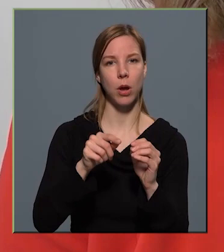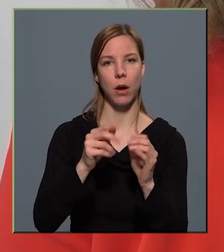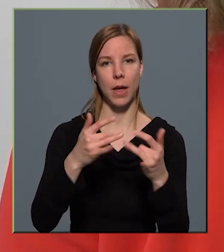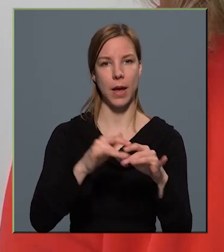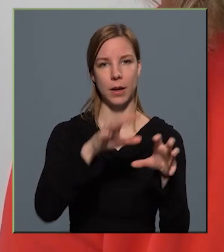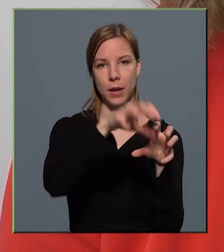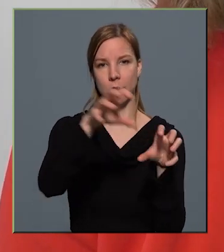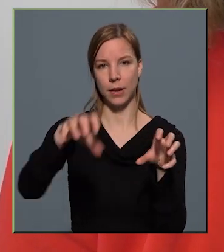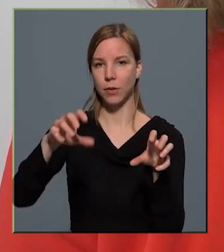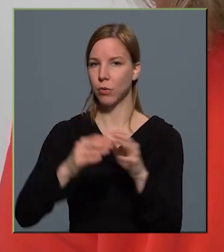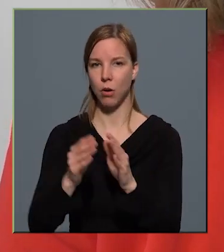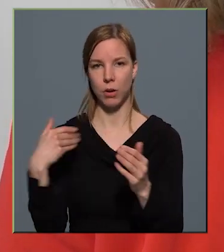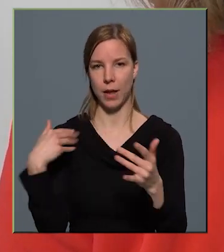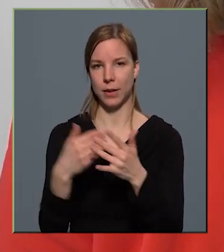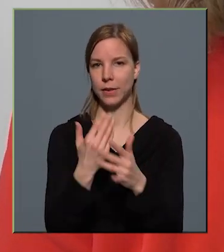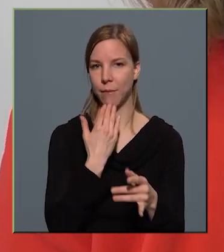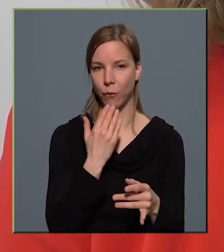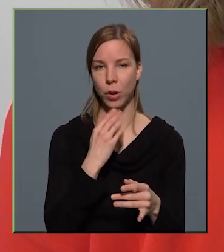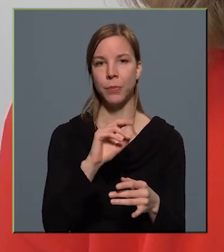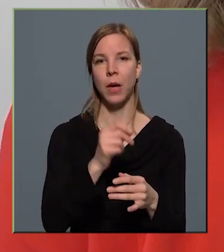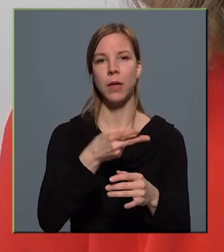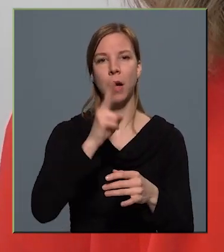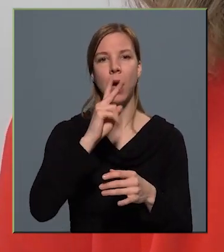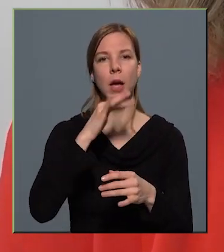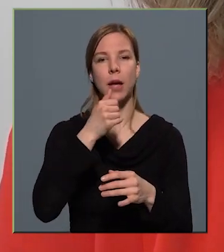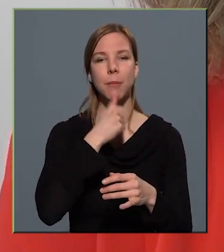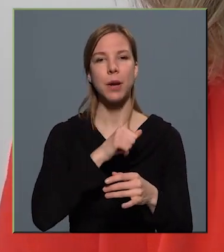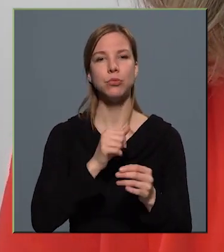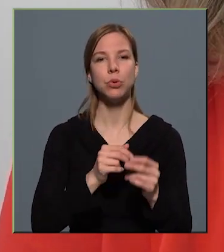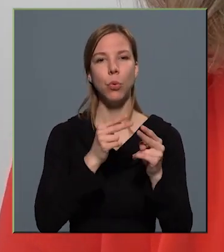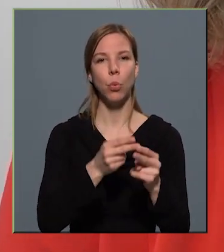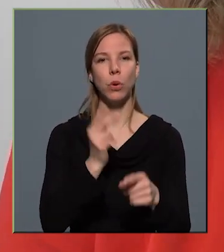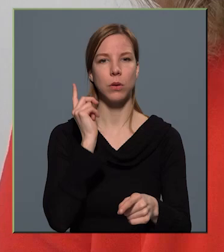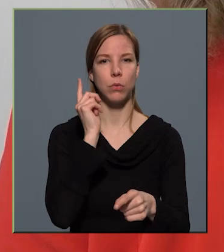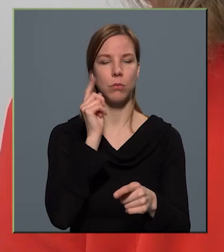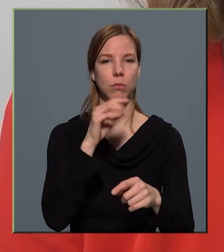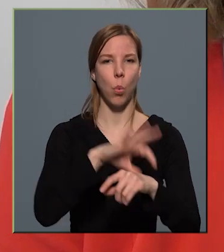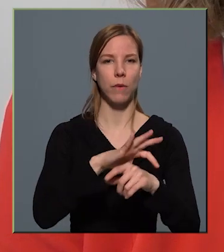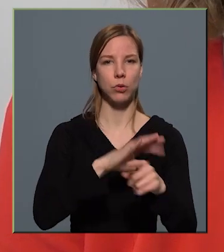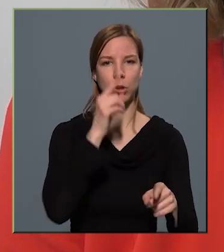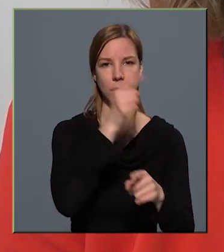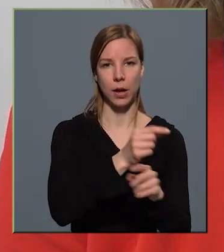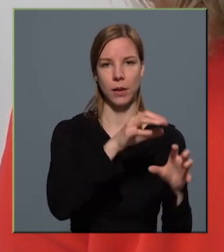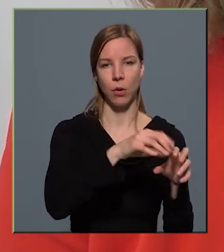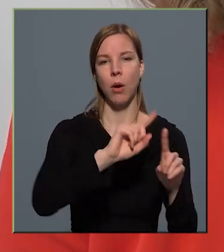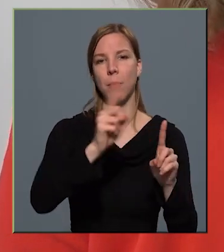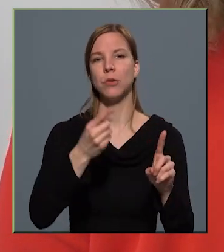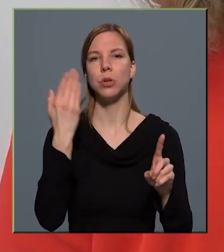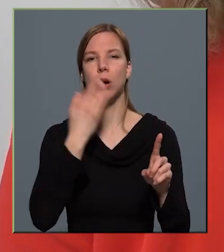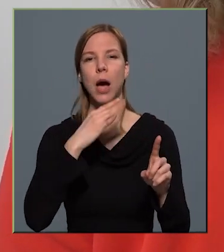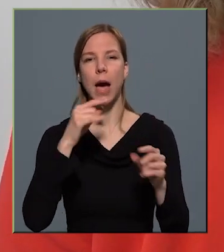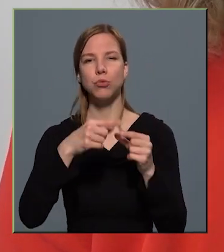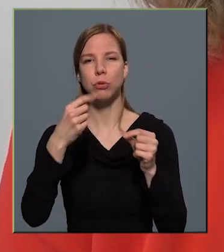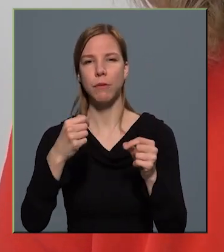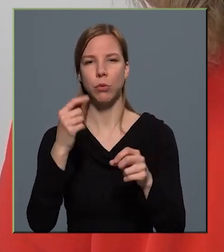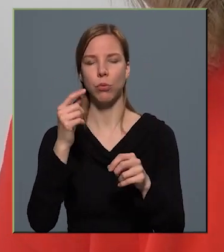szolgáltatás Kőbányán. Az egyik az a Kerepesi úti orvosi rendelő lesz, másik a Hásleveli orvosi rendelő, és a harmadik